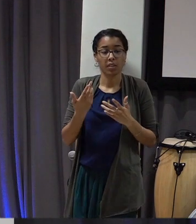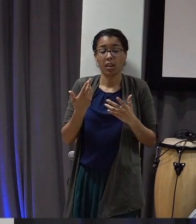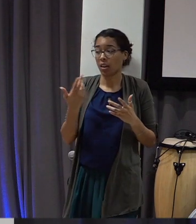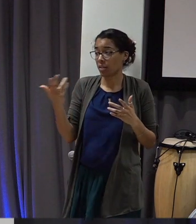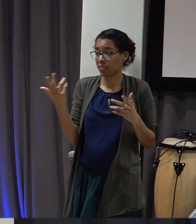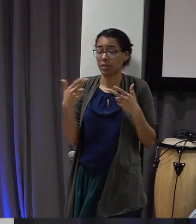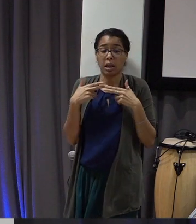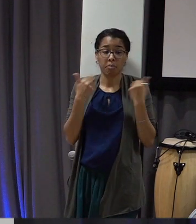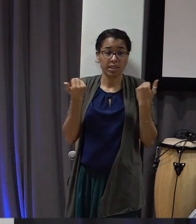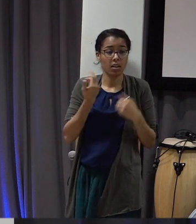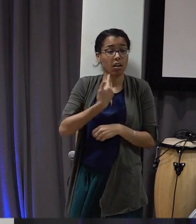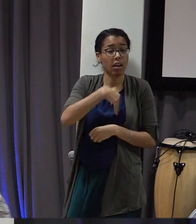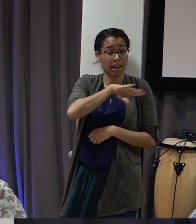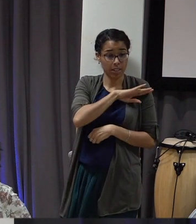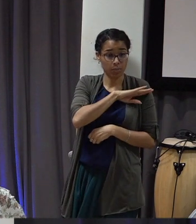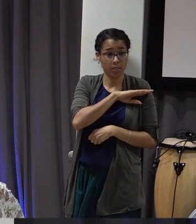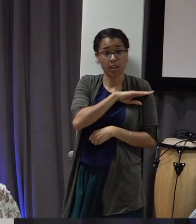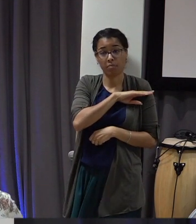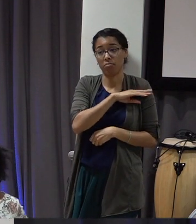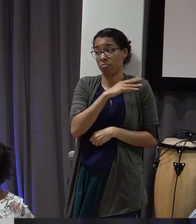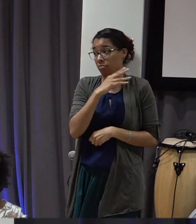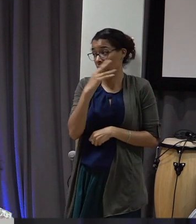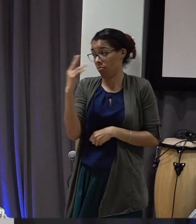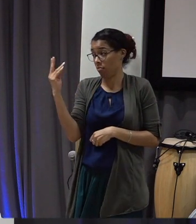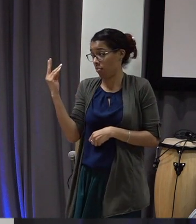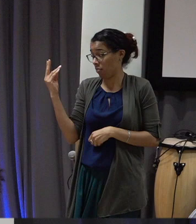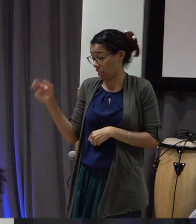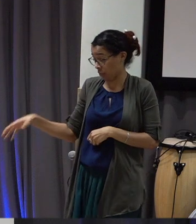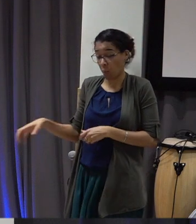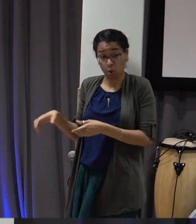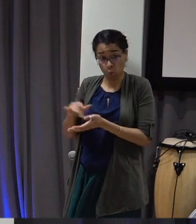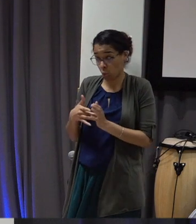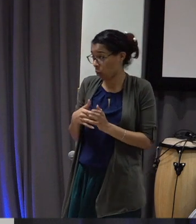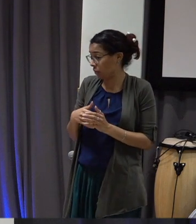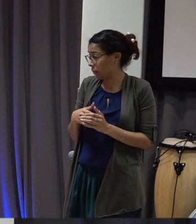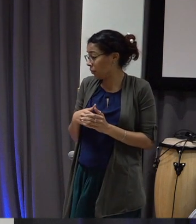toute l'équipe spirituelle va prendre ces mots-là